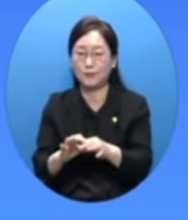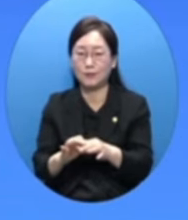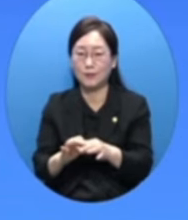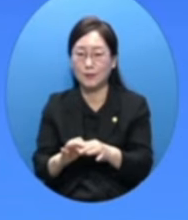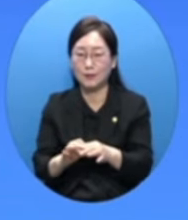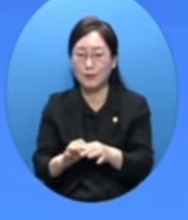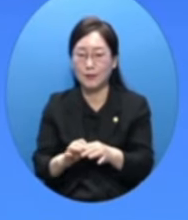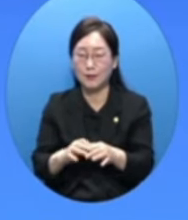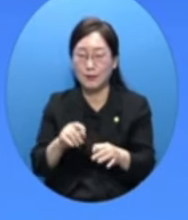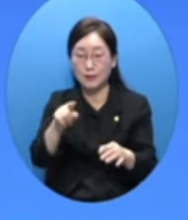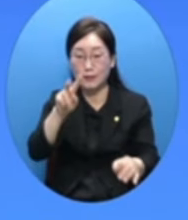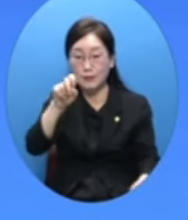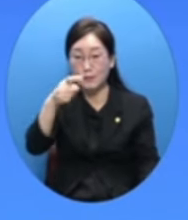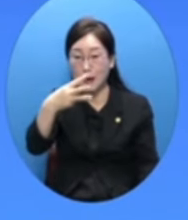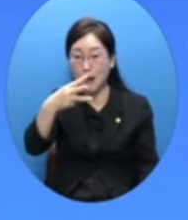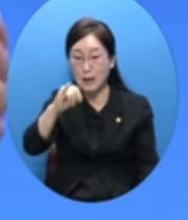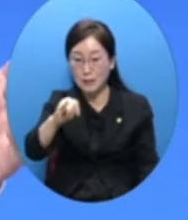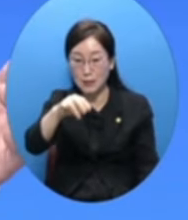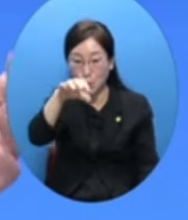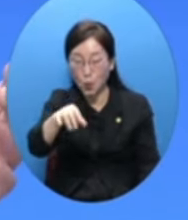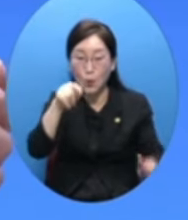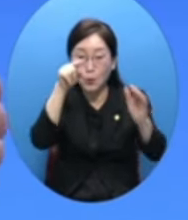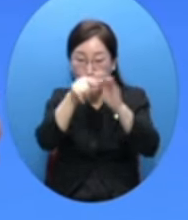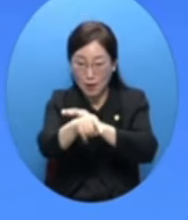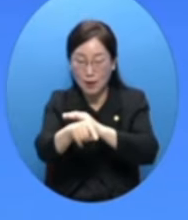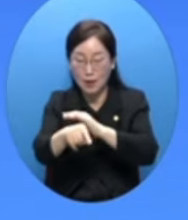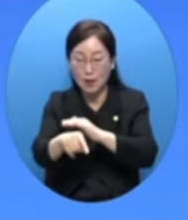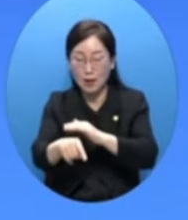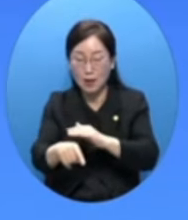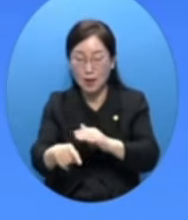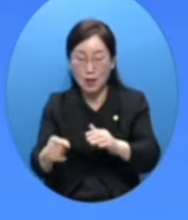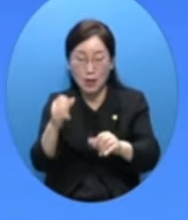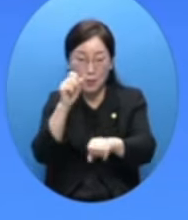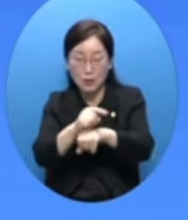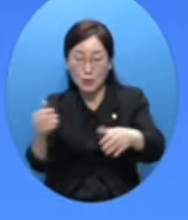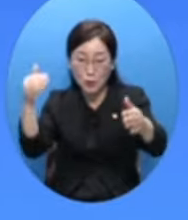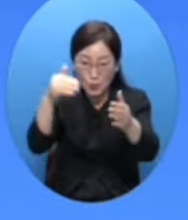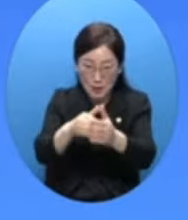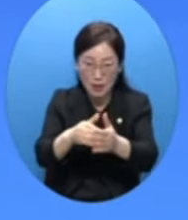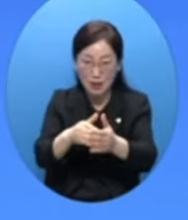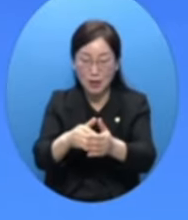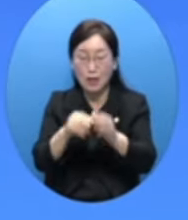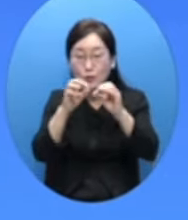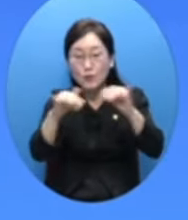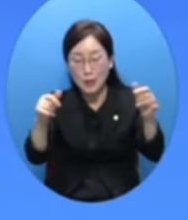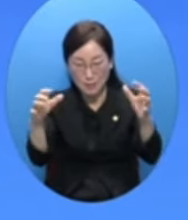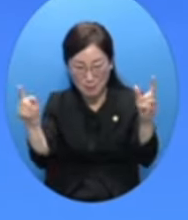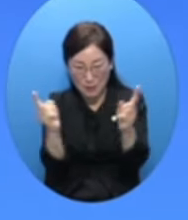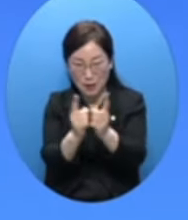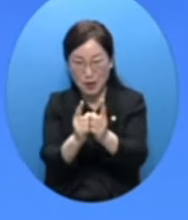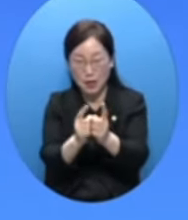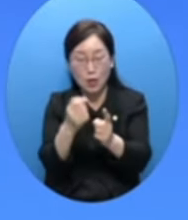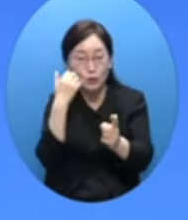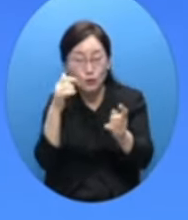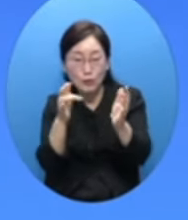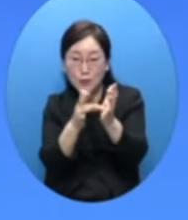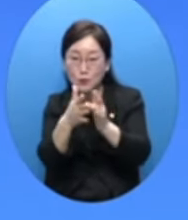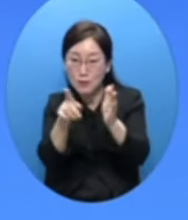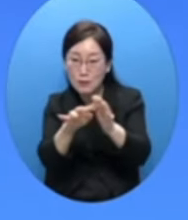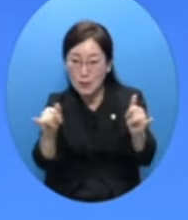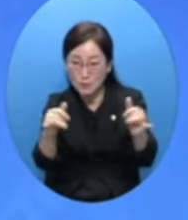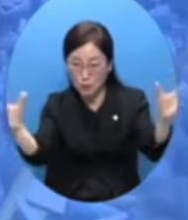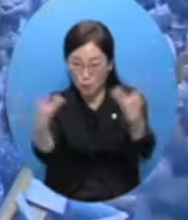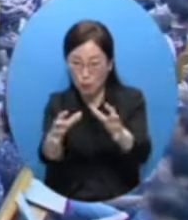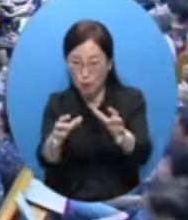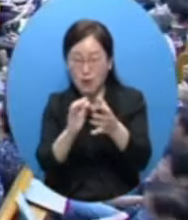말레 도착해서 그곳에 와 있는 선교사님들 또 믿는 크리스찬 공동체와 같이 기도하면서 이 소수 부족을 위해서